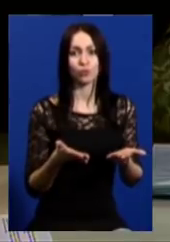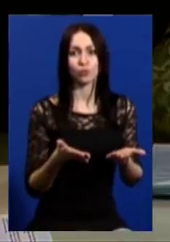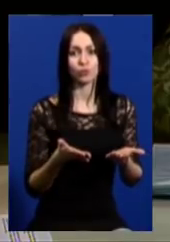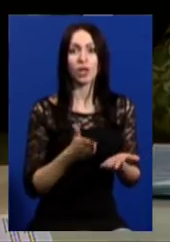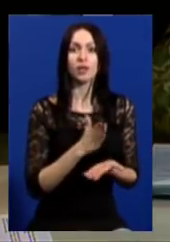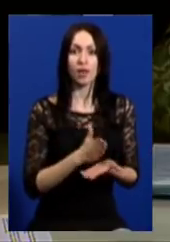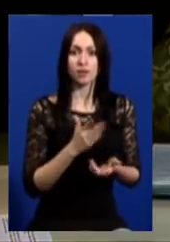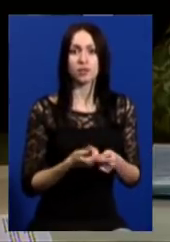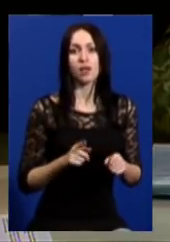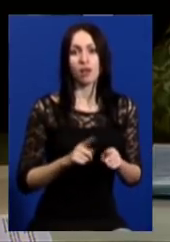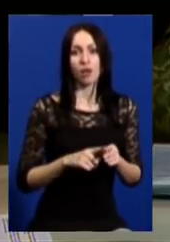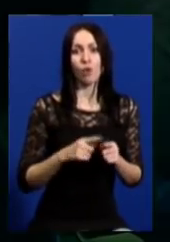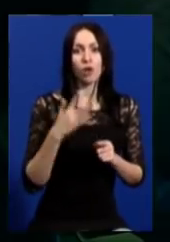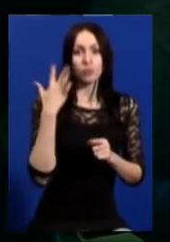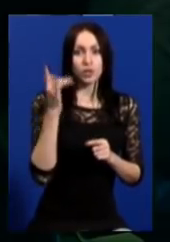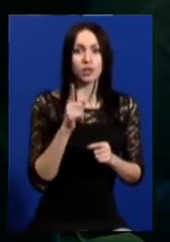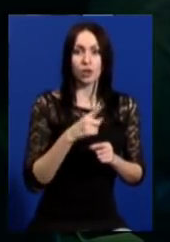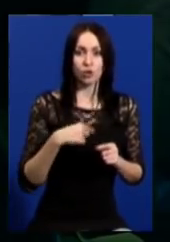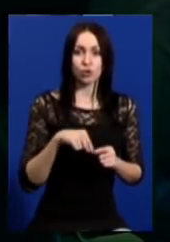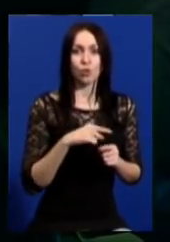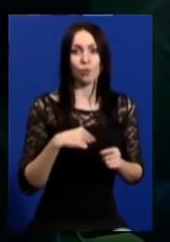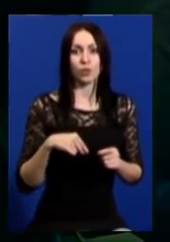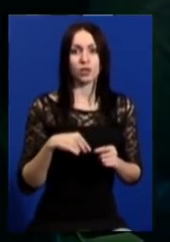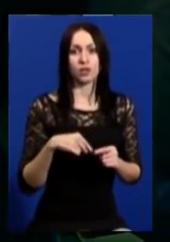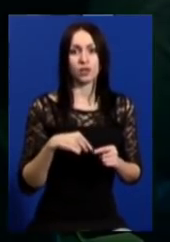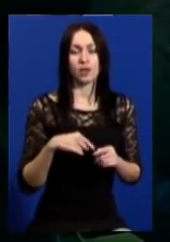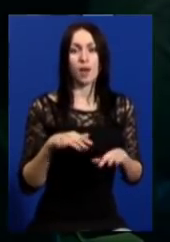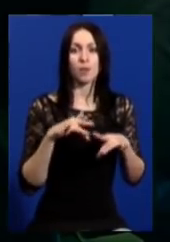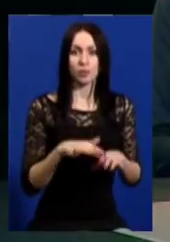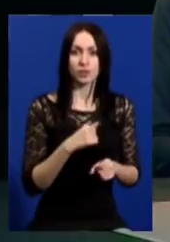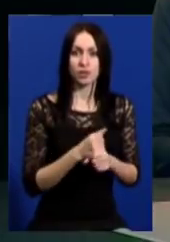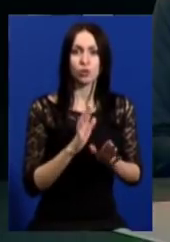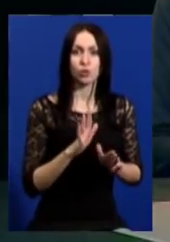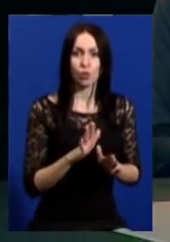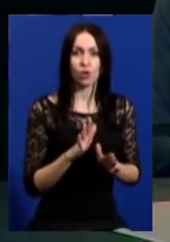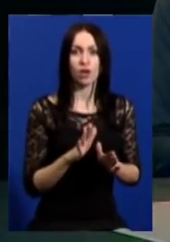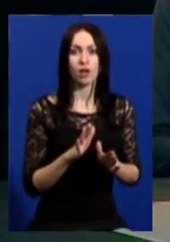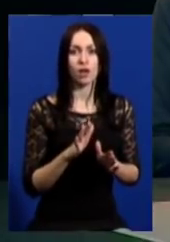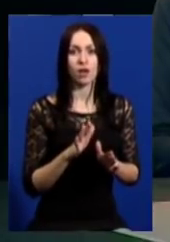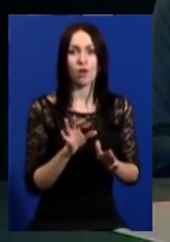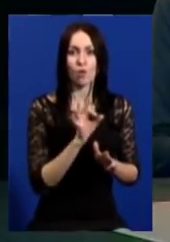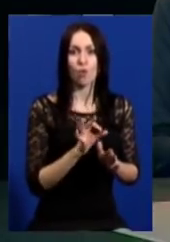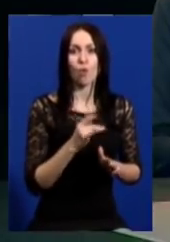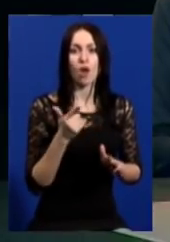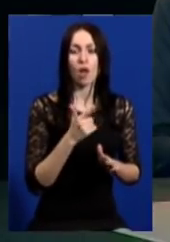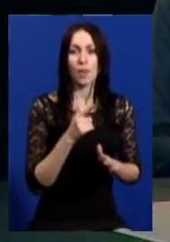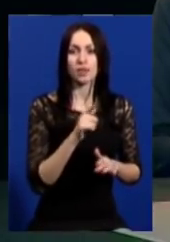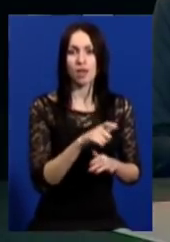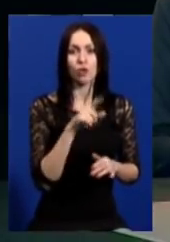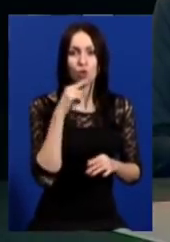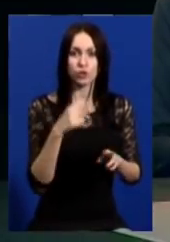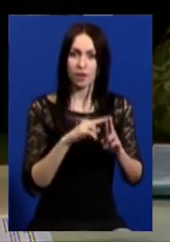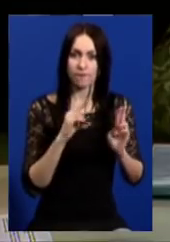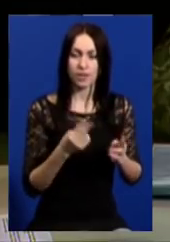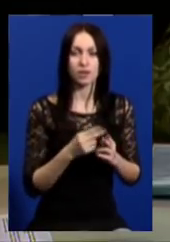є така хибна думка, що ми заходи вживаємо такі стосовно громадян Російської Федерації